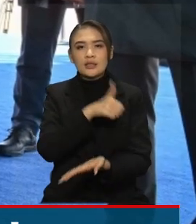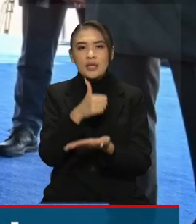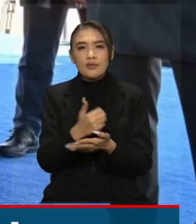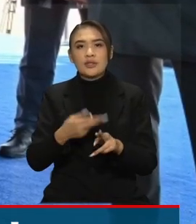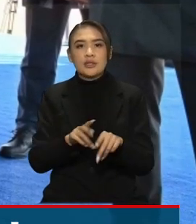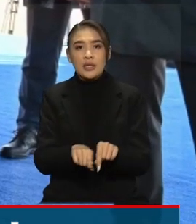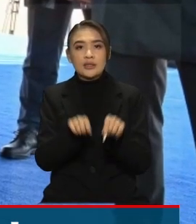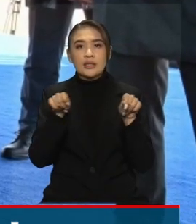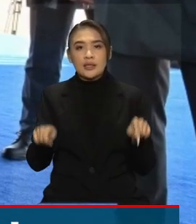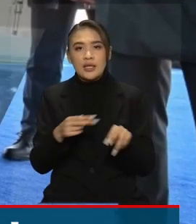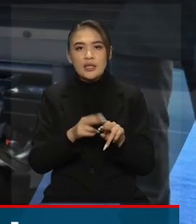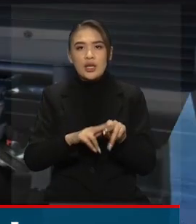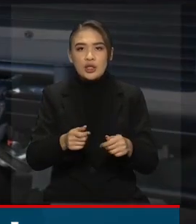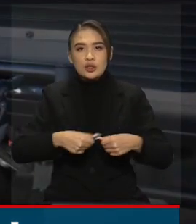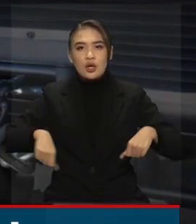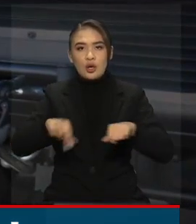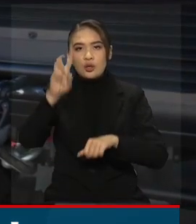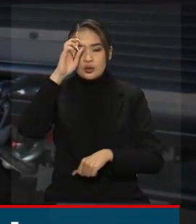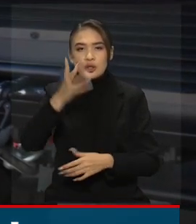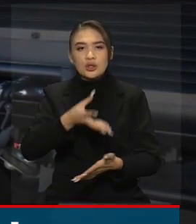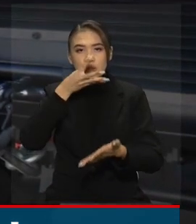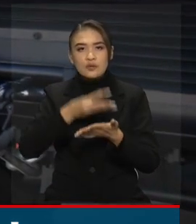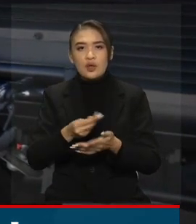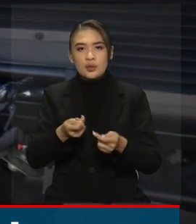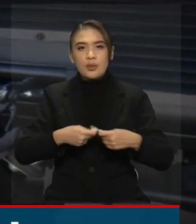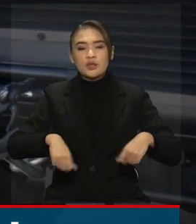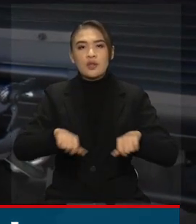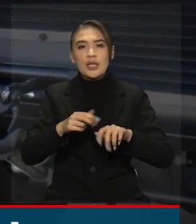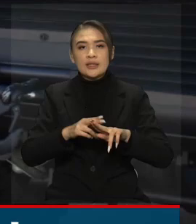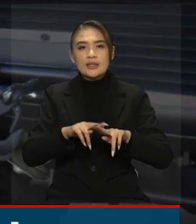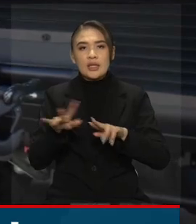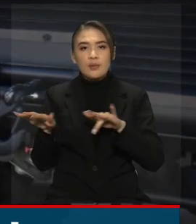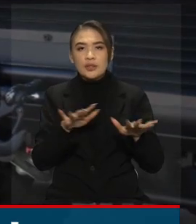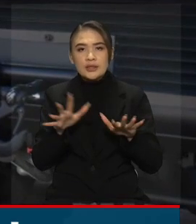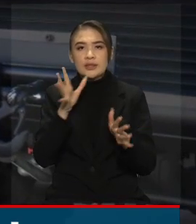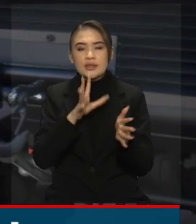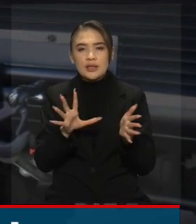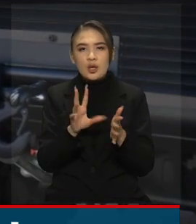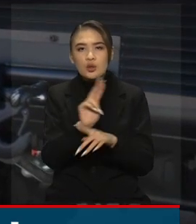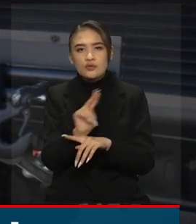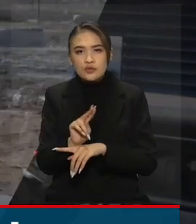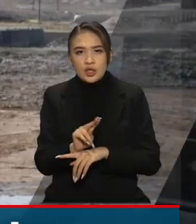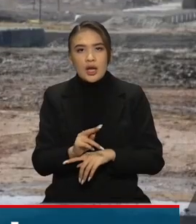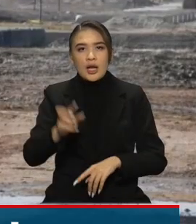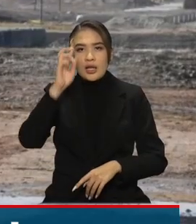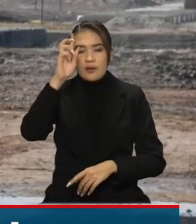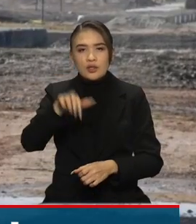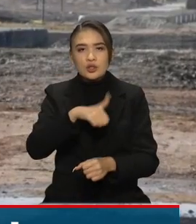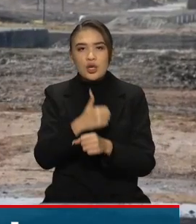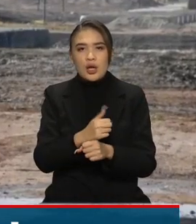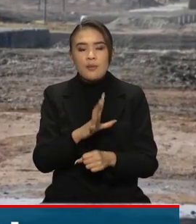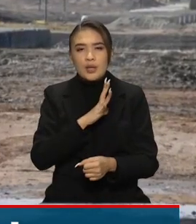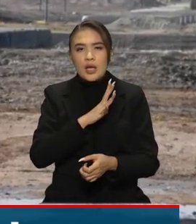предприятия создание на территории страны собственного производства и сервисное обслуживание техники глава государства особенно